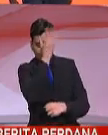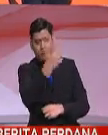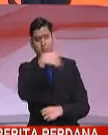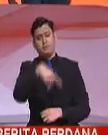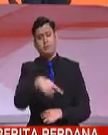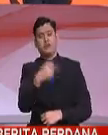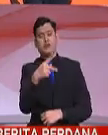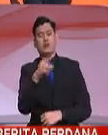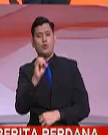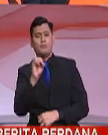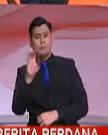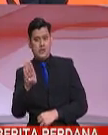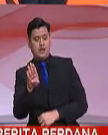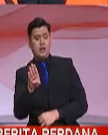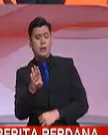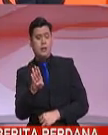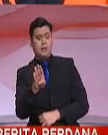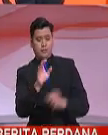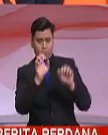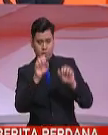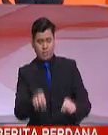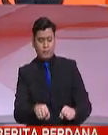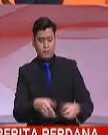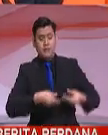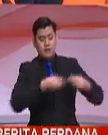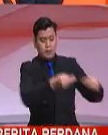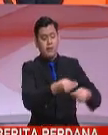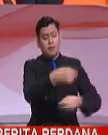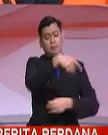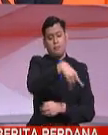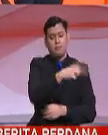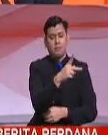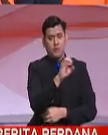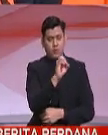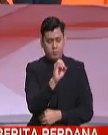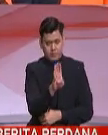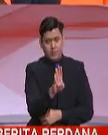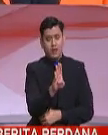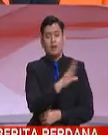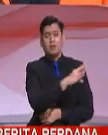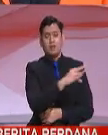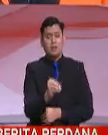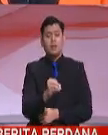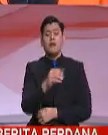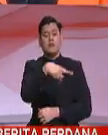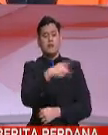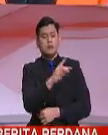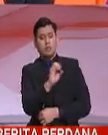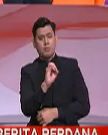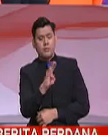boleh disalurkan melalui PKOB dan PKOB akan mengatur sebagaimana SOP-SOP yang telah ditetapkan.